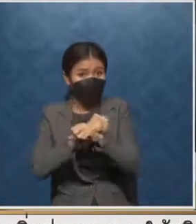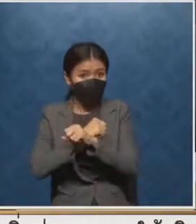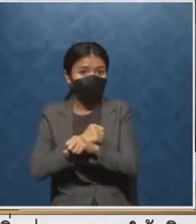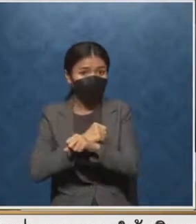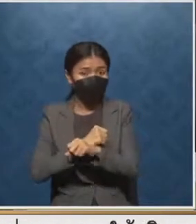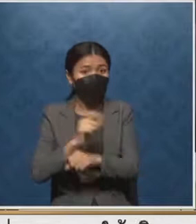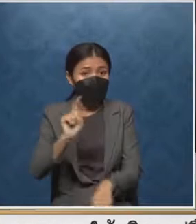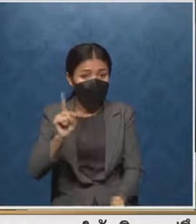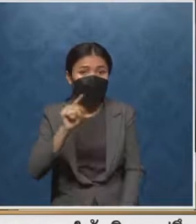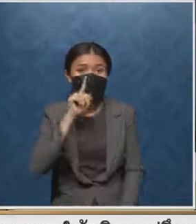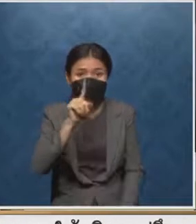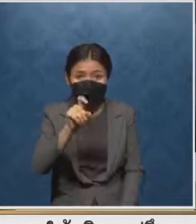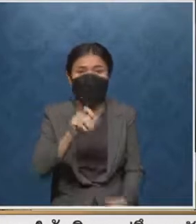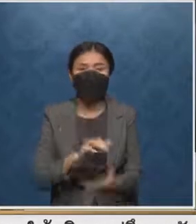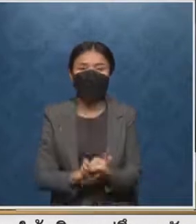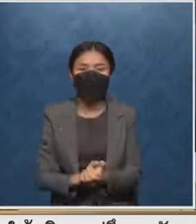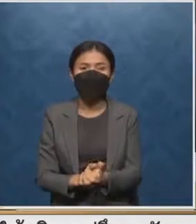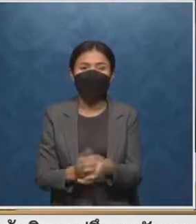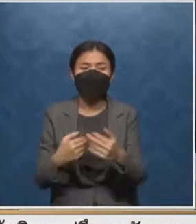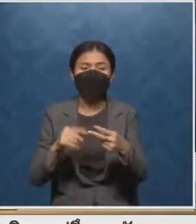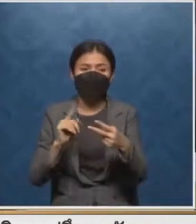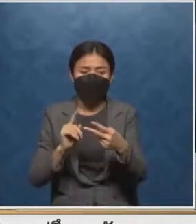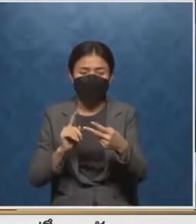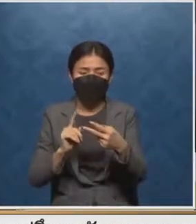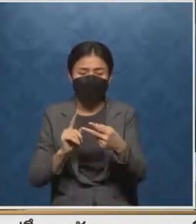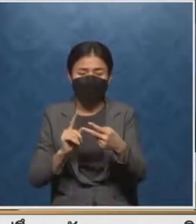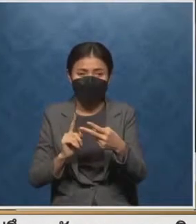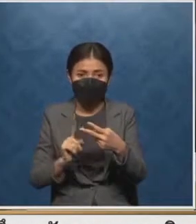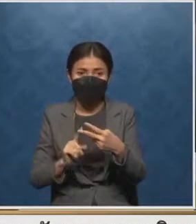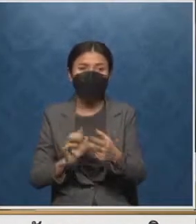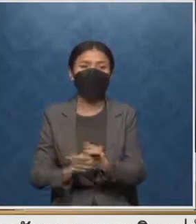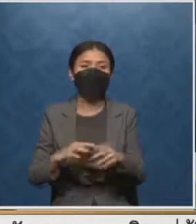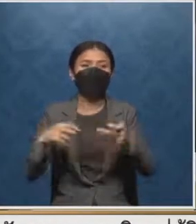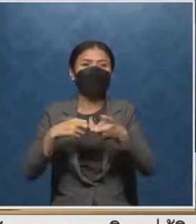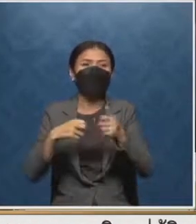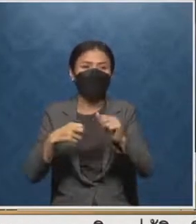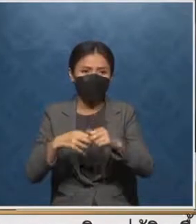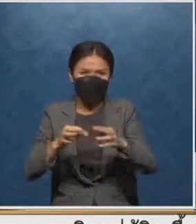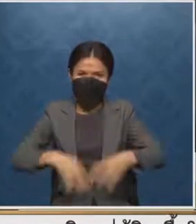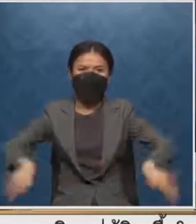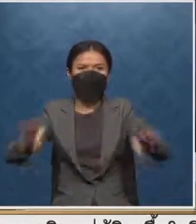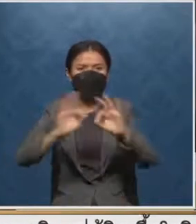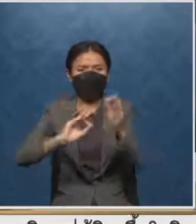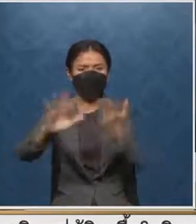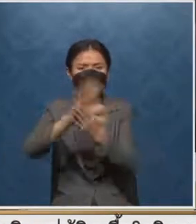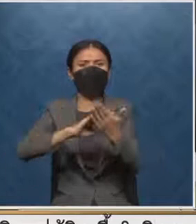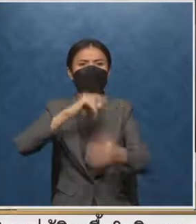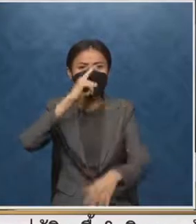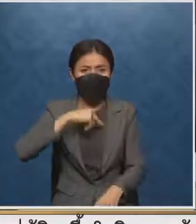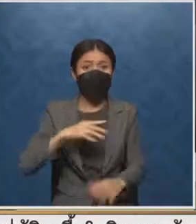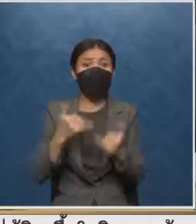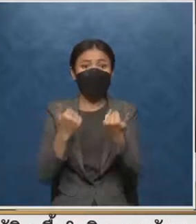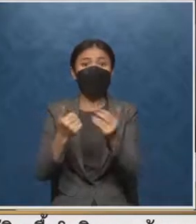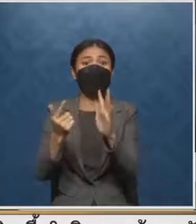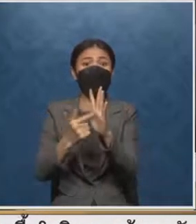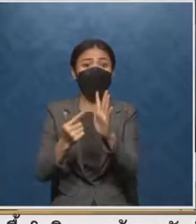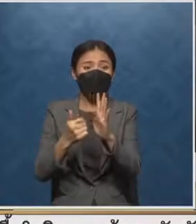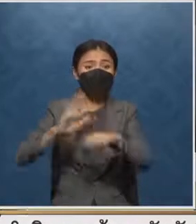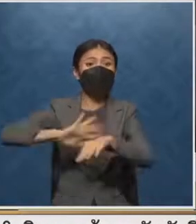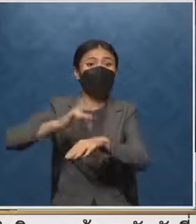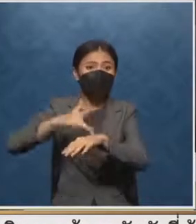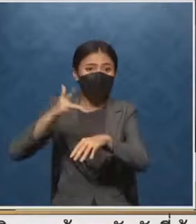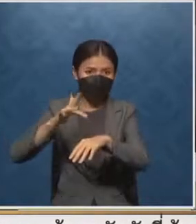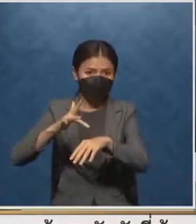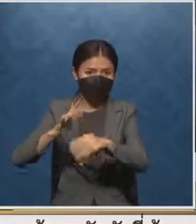ตและเป็นปัญหาประเทศชาติมากนะครับก็คือเรื่องสมุนไพรสมุนไพรขณะนี้นี่เป็น